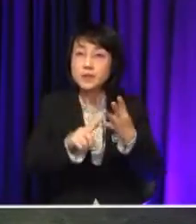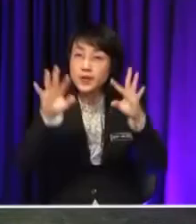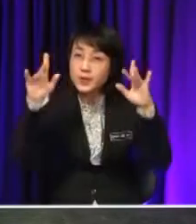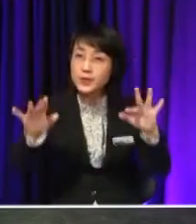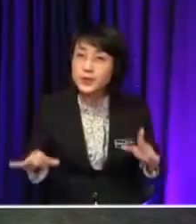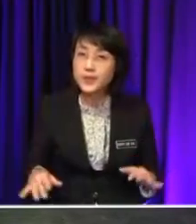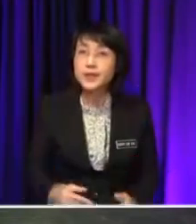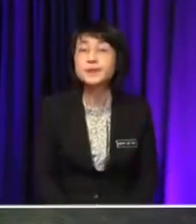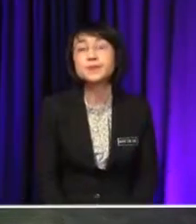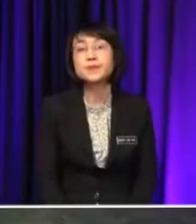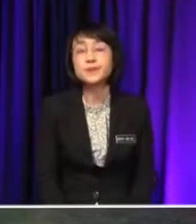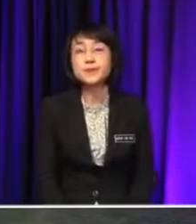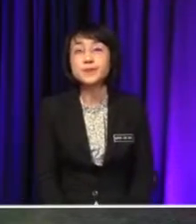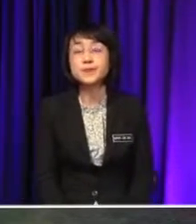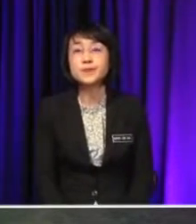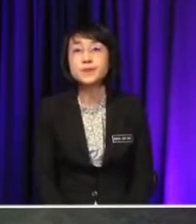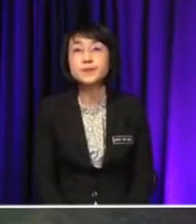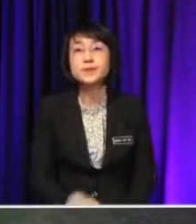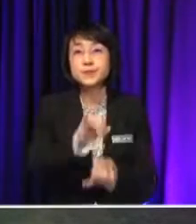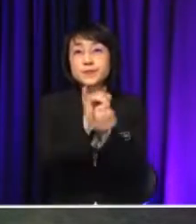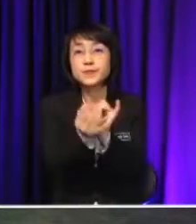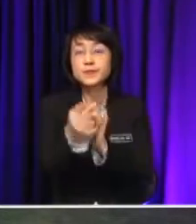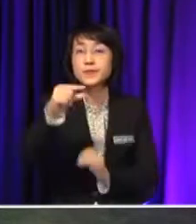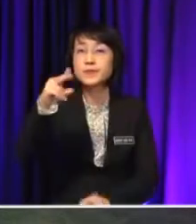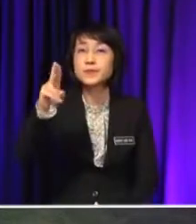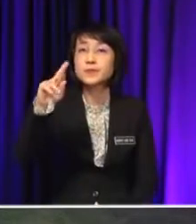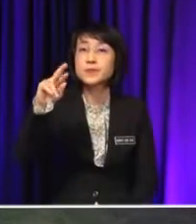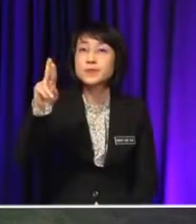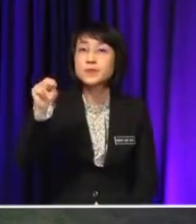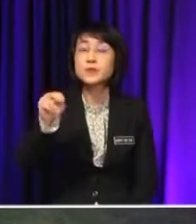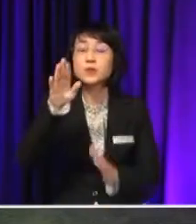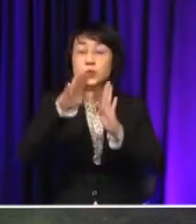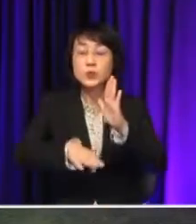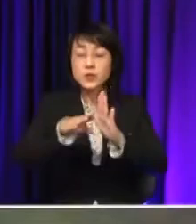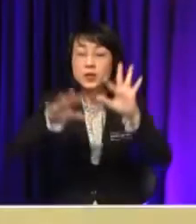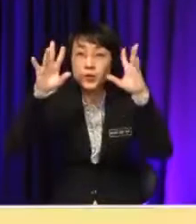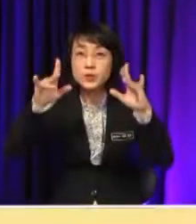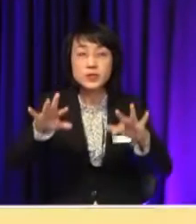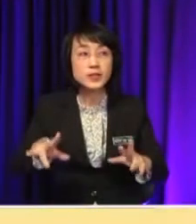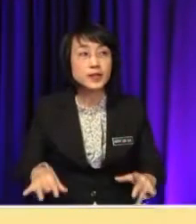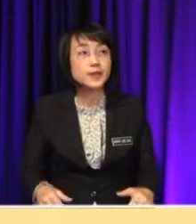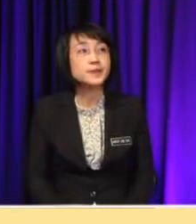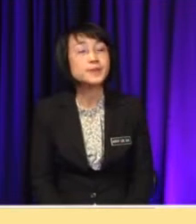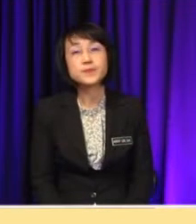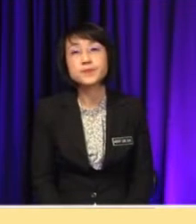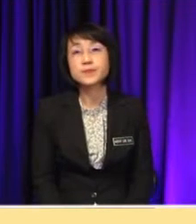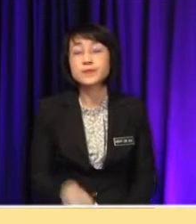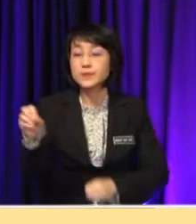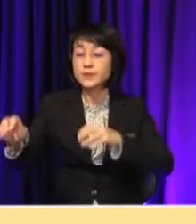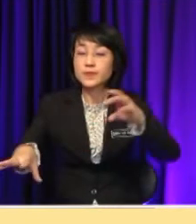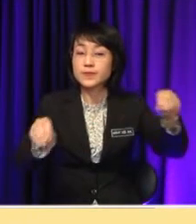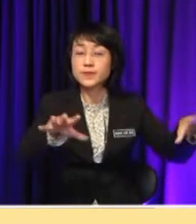gurun yang kurang hujan jadi kita turun hujan sepanjang tahun sekitar 2600 ML Oke tabura hujan tidak